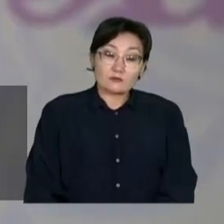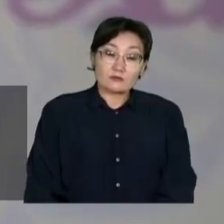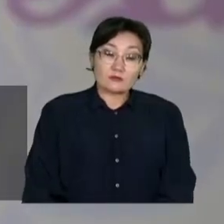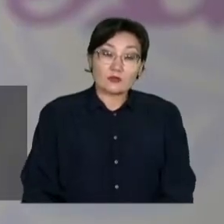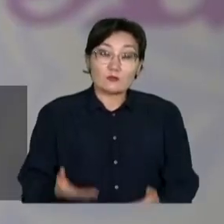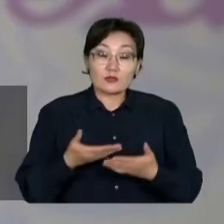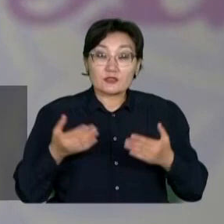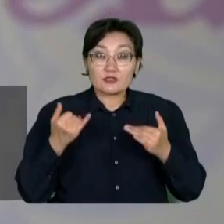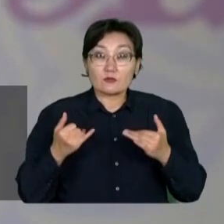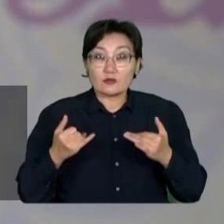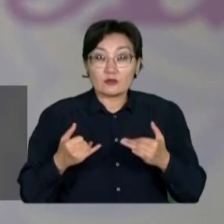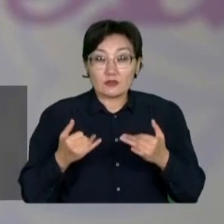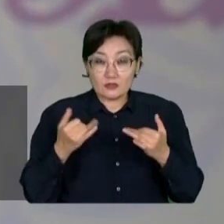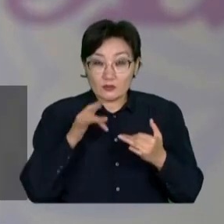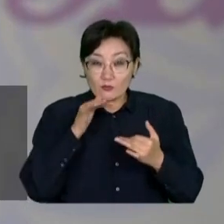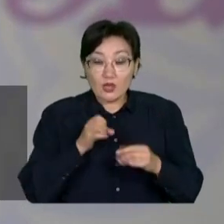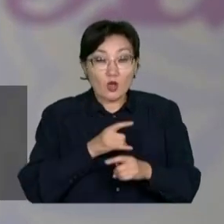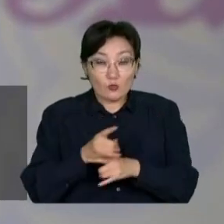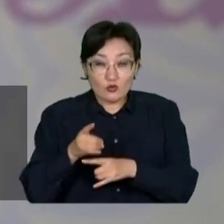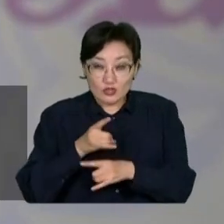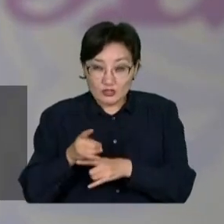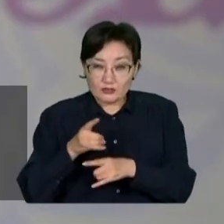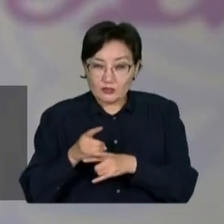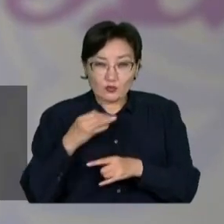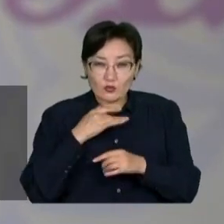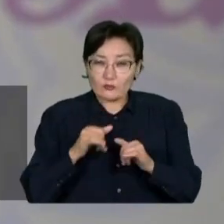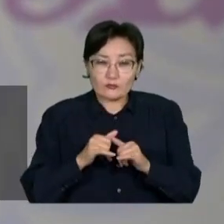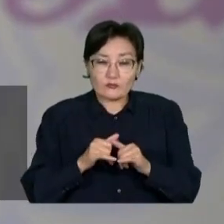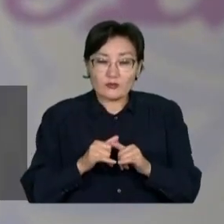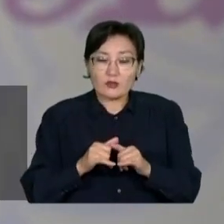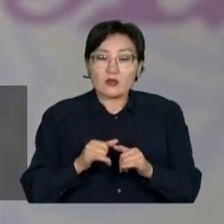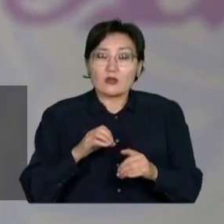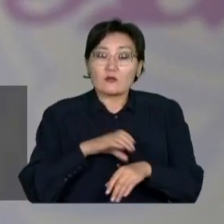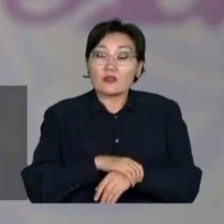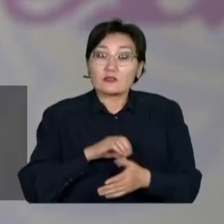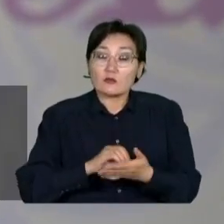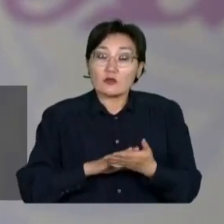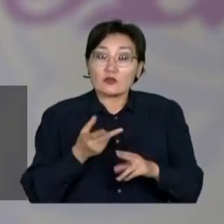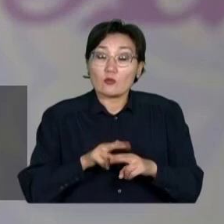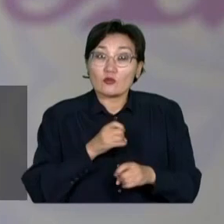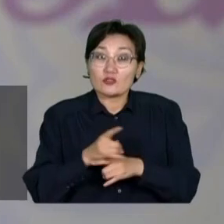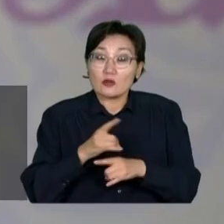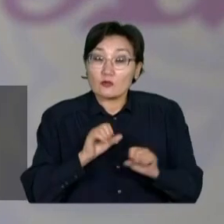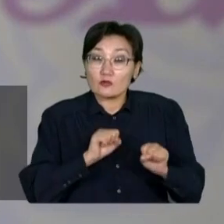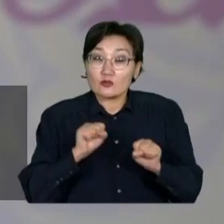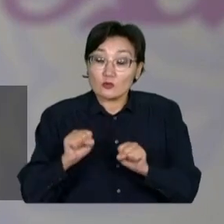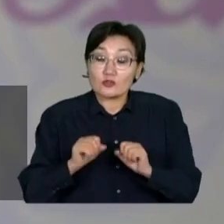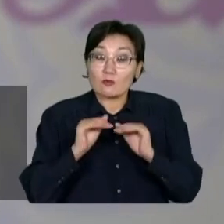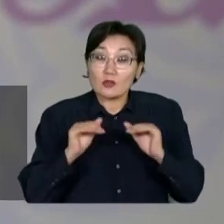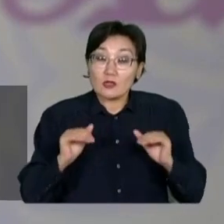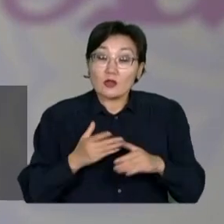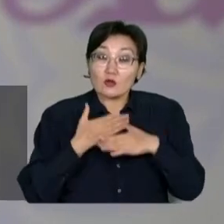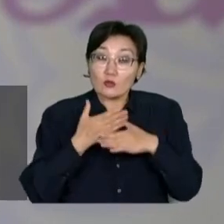Біз қазір қоғамда білеміз, буллинг дейтін нәрсе белең алып тұр. Осы буллингтің алдын алуға, оқушыларға өте көмегін тигізетін бұл